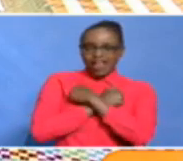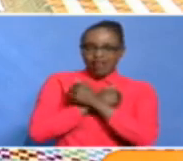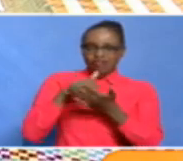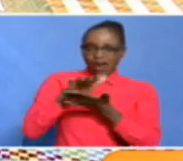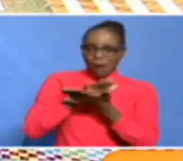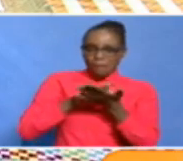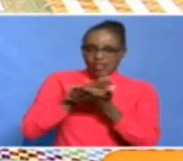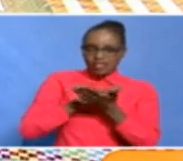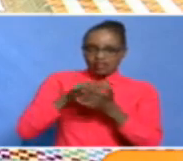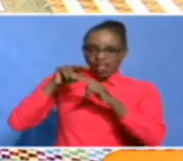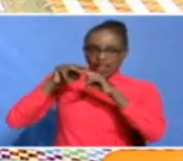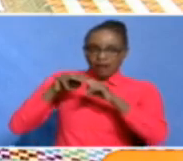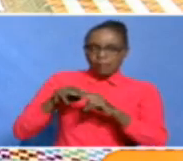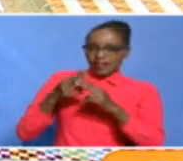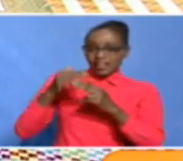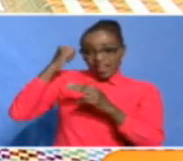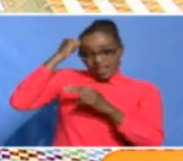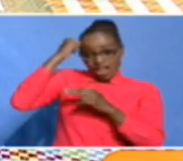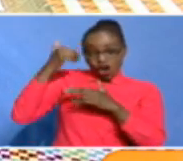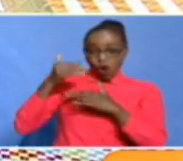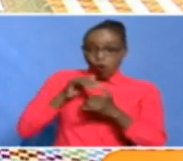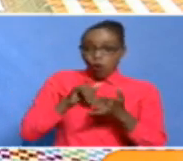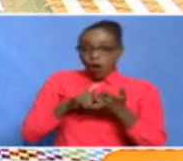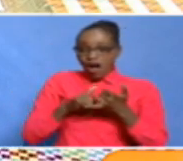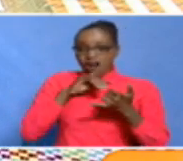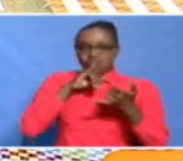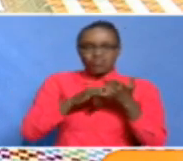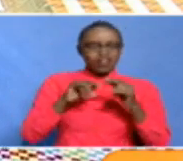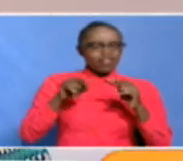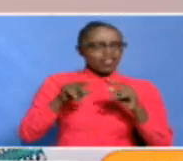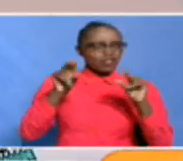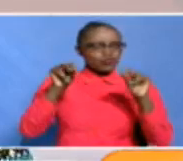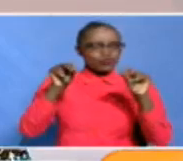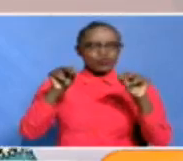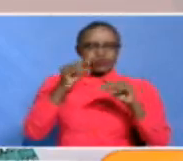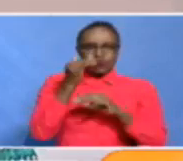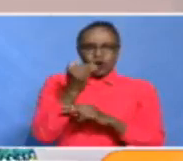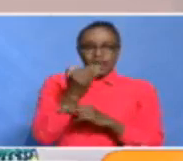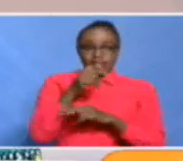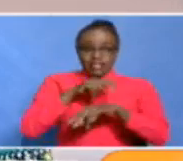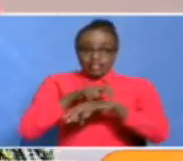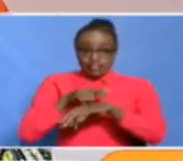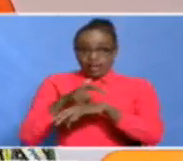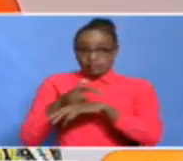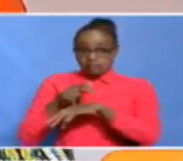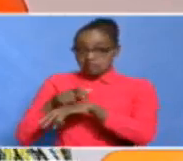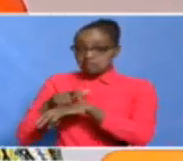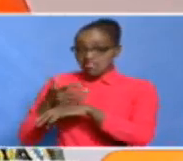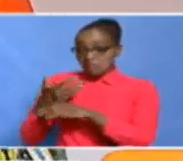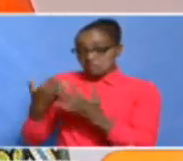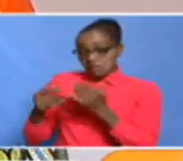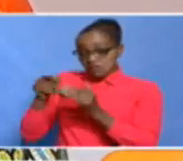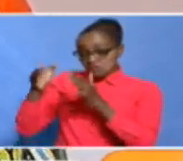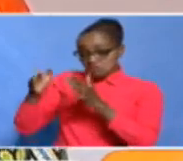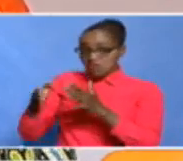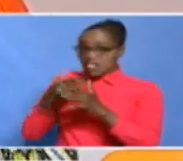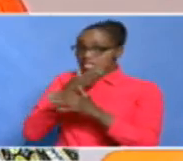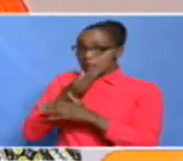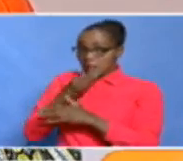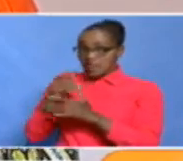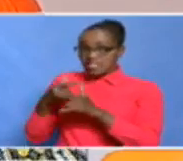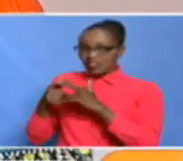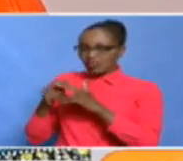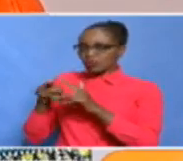msingi wake utegemea elimu yako ama elimu ya mke ama ya mume? Alifai. Kwa sababu wakati mke amesoma, labda wewe mume